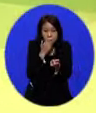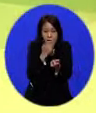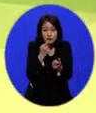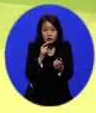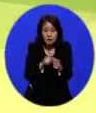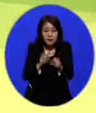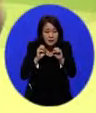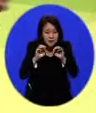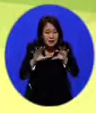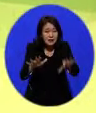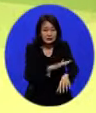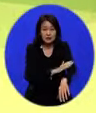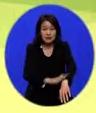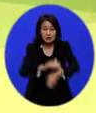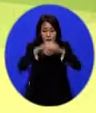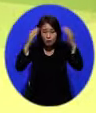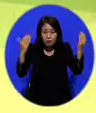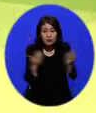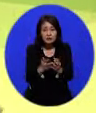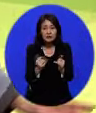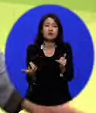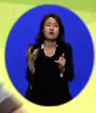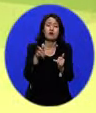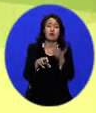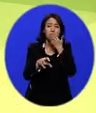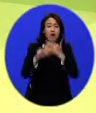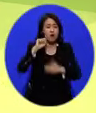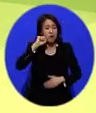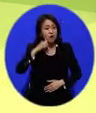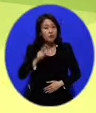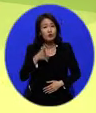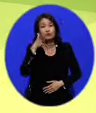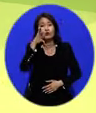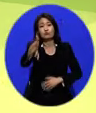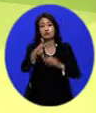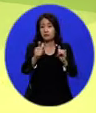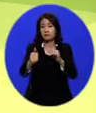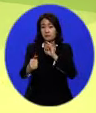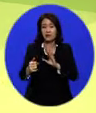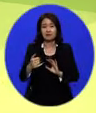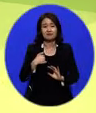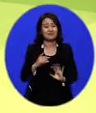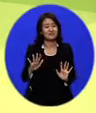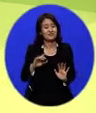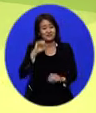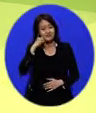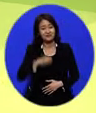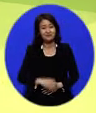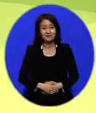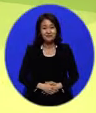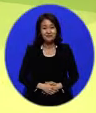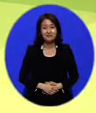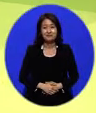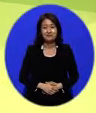잘 전파도 되고요. 모든 사람이 적용할 수 있는 거예요. 정말 어려운 거는요. 전문가는 아직 못해요. 저희는. 그렇지 않아요?